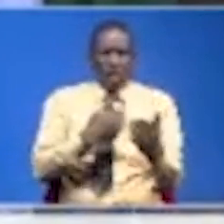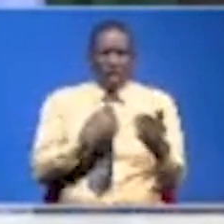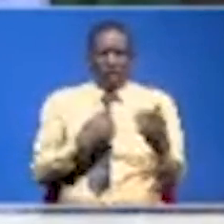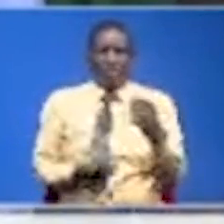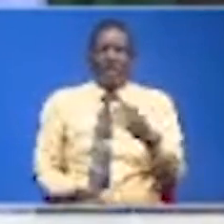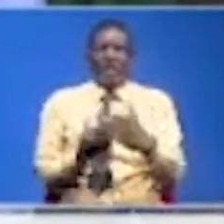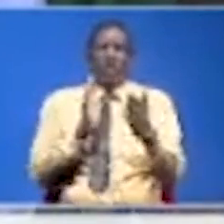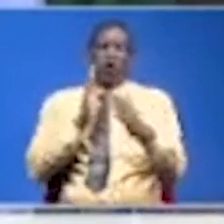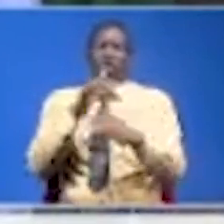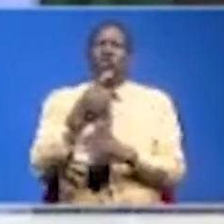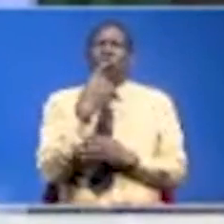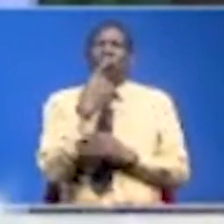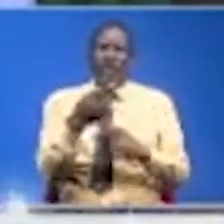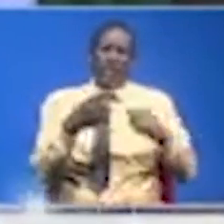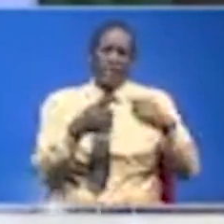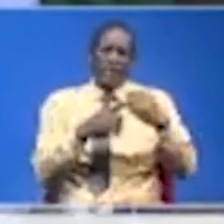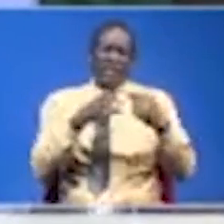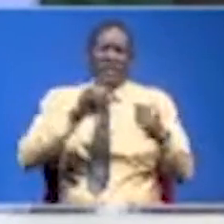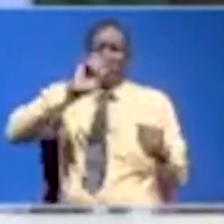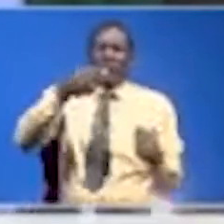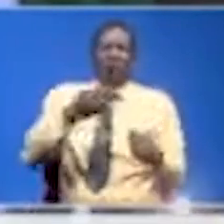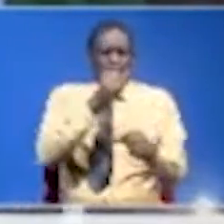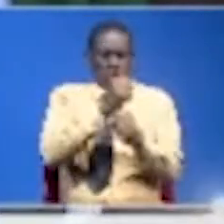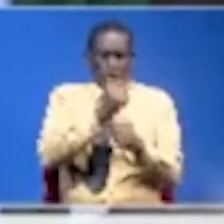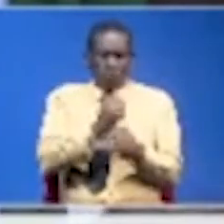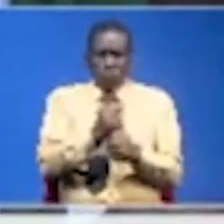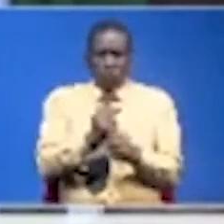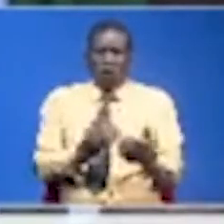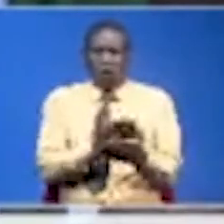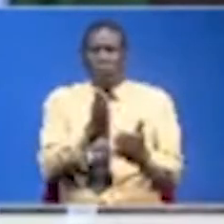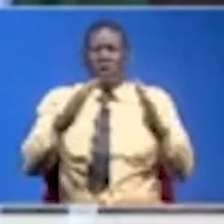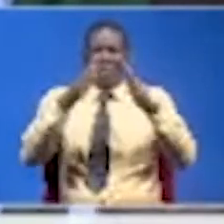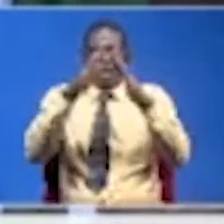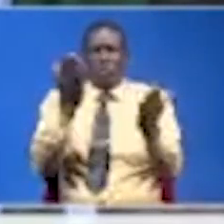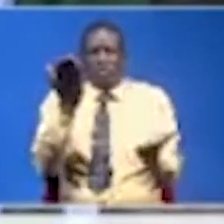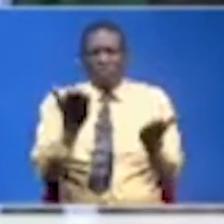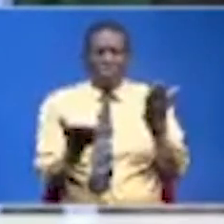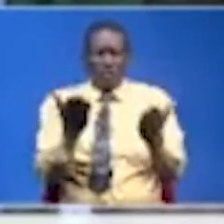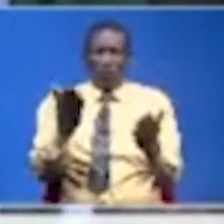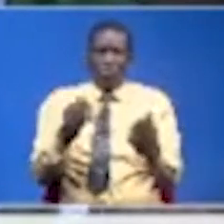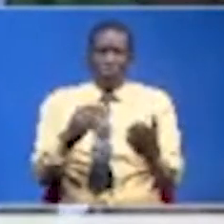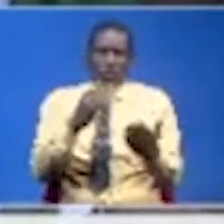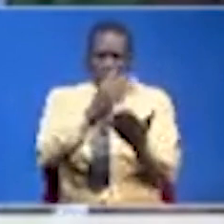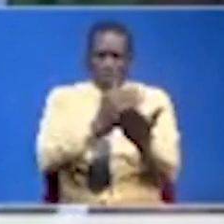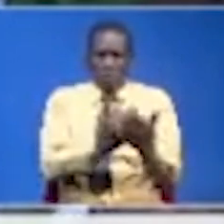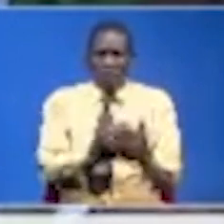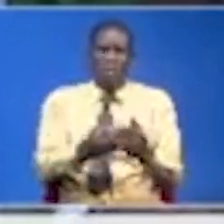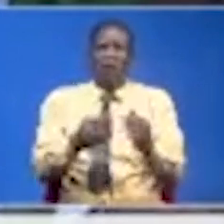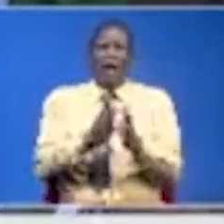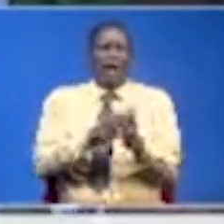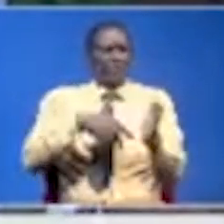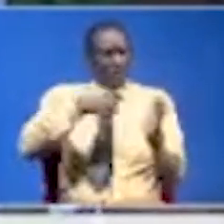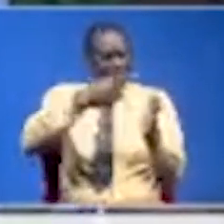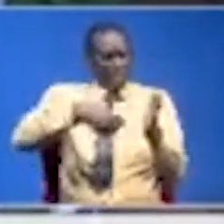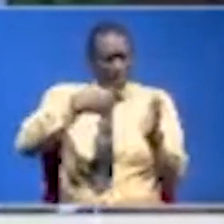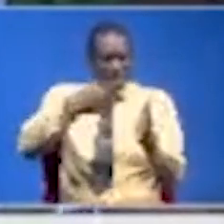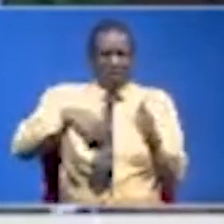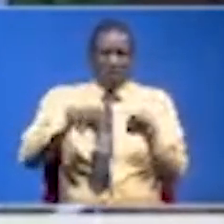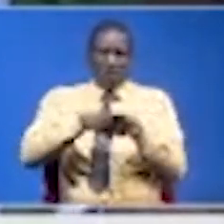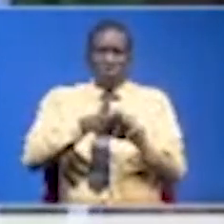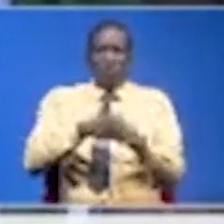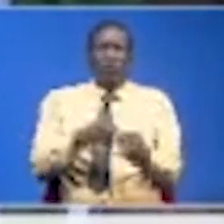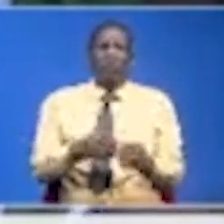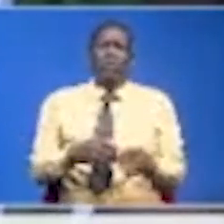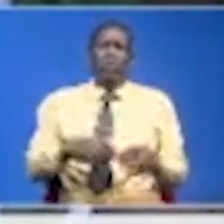over 160,000 jobs throughout the housing value chain. While the industry